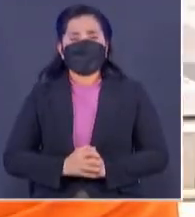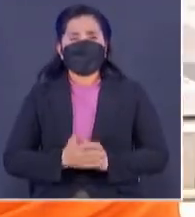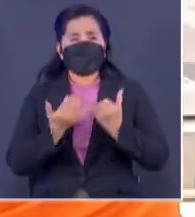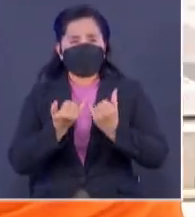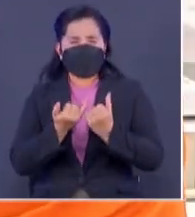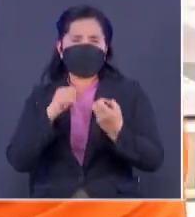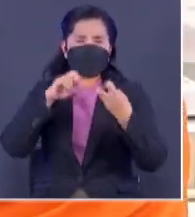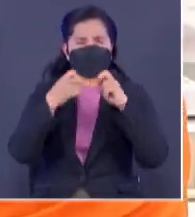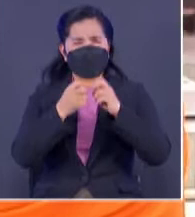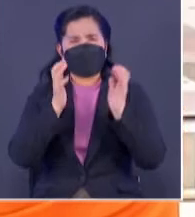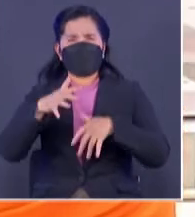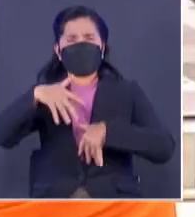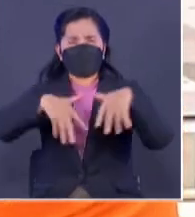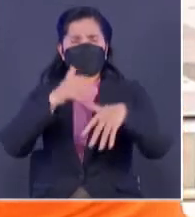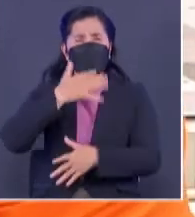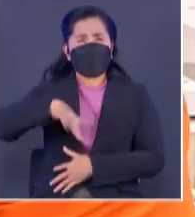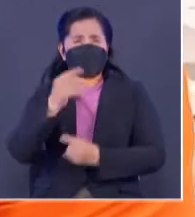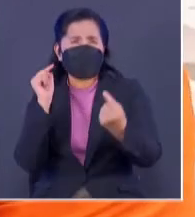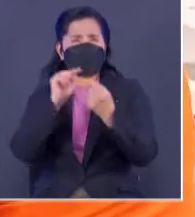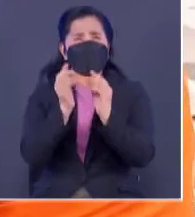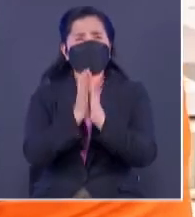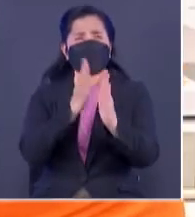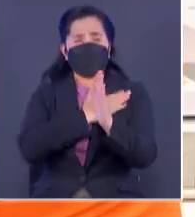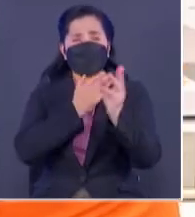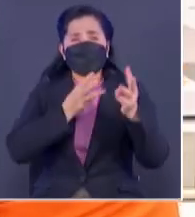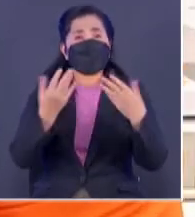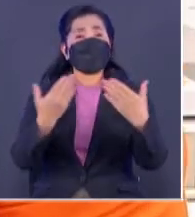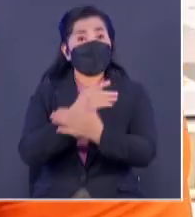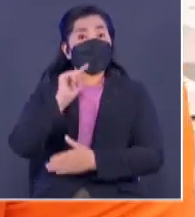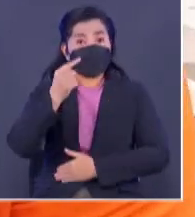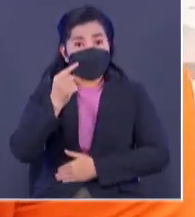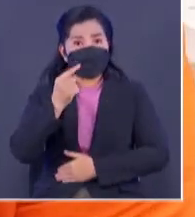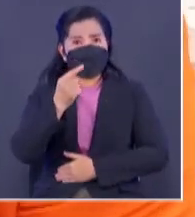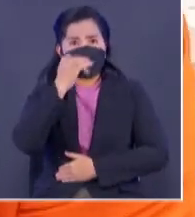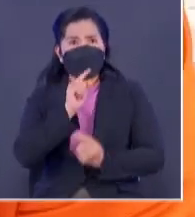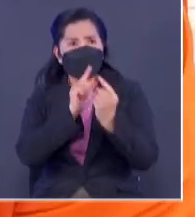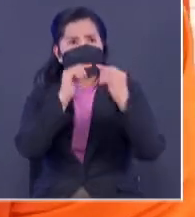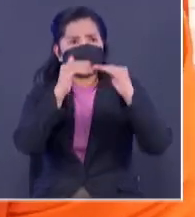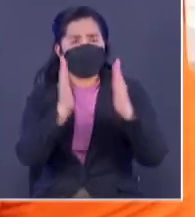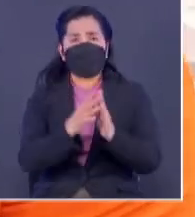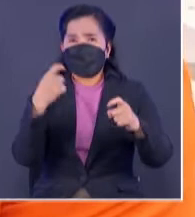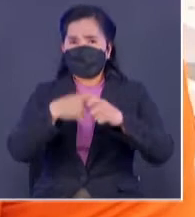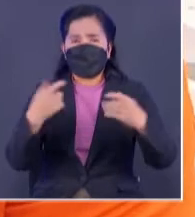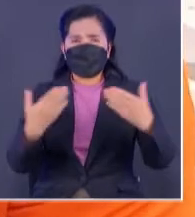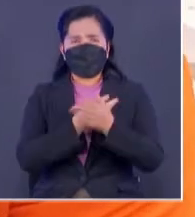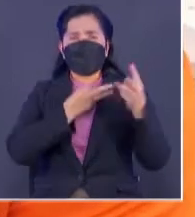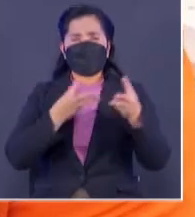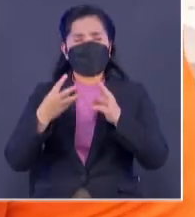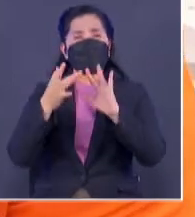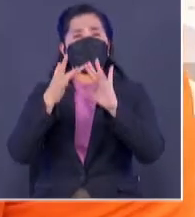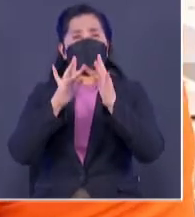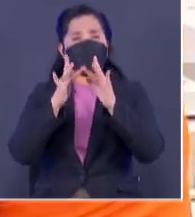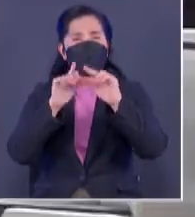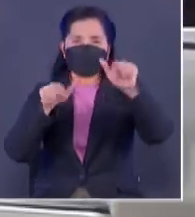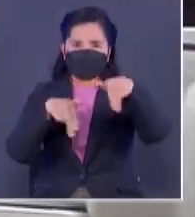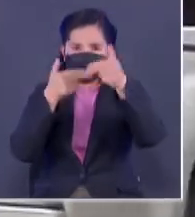การเข้าถึงพระสงฆ์ที่รูปแบบณวันนี้เนี่ยเปลี่ยนไปก็ต้องใช้สื่อออนไลน์เข้ามาทดแทนผ่านสื่อออน